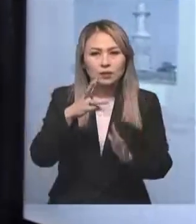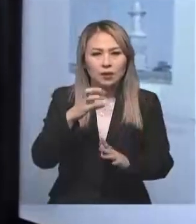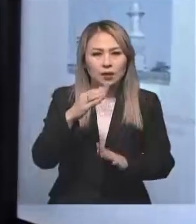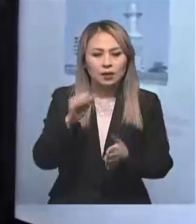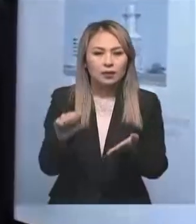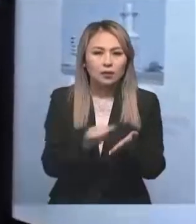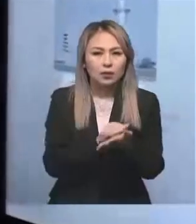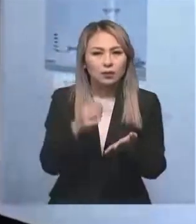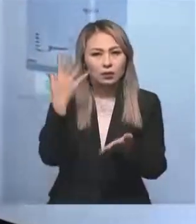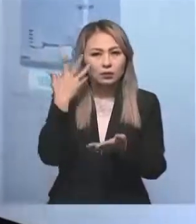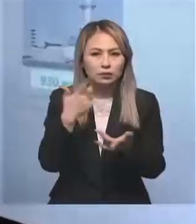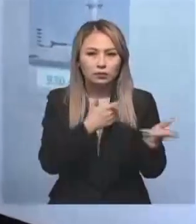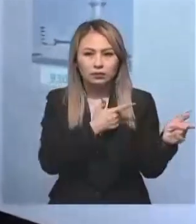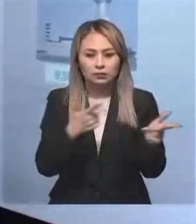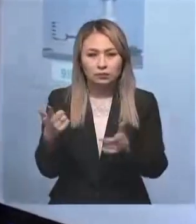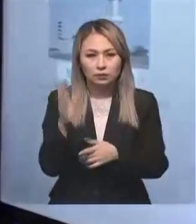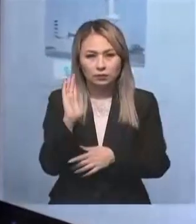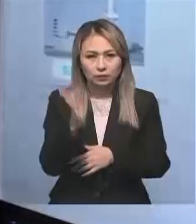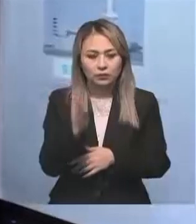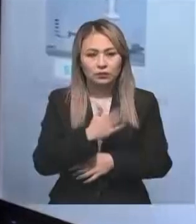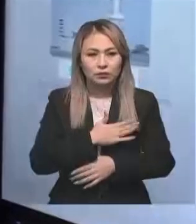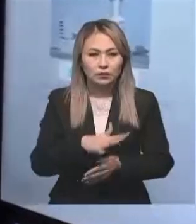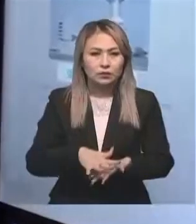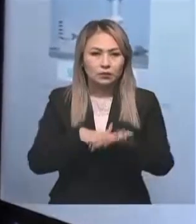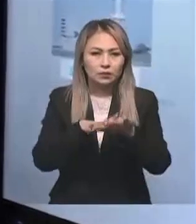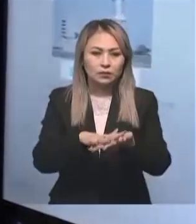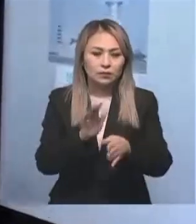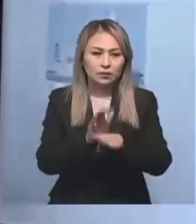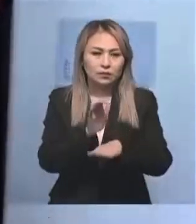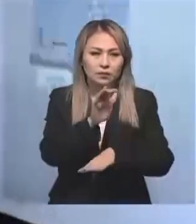дайын болғасын бізге өтінім жіберіңіздер.